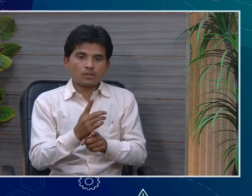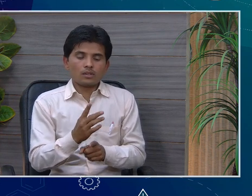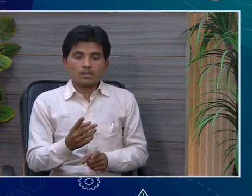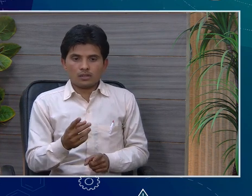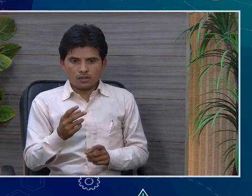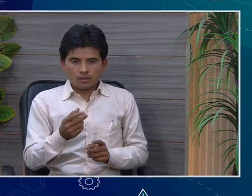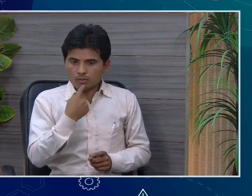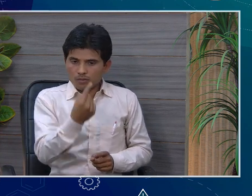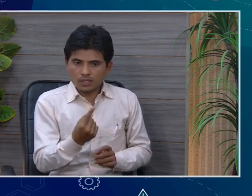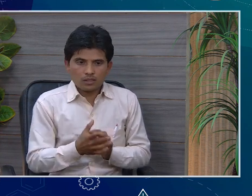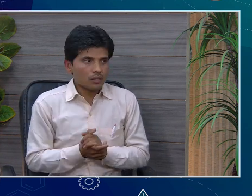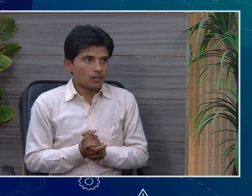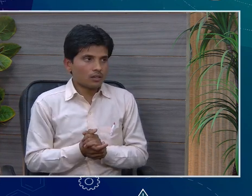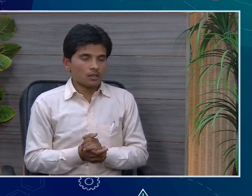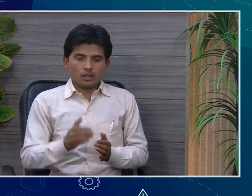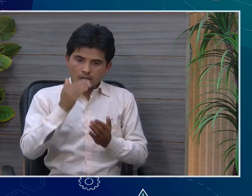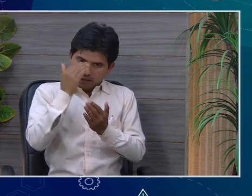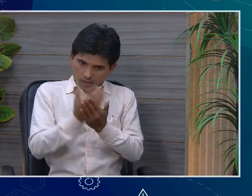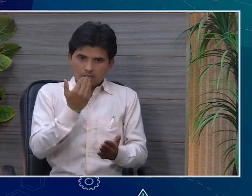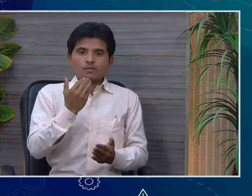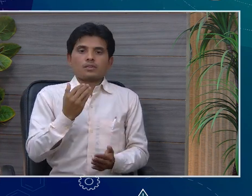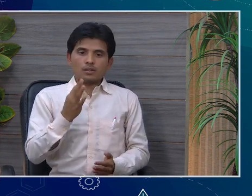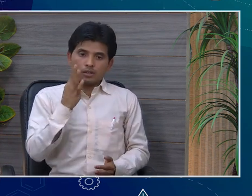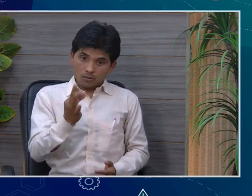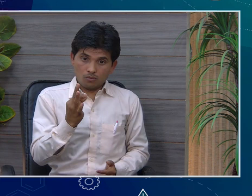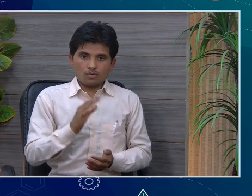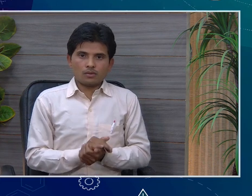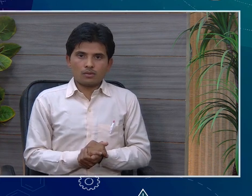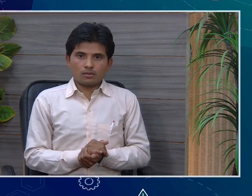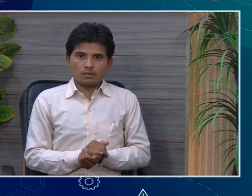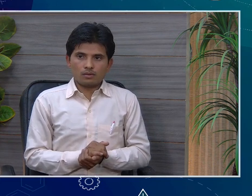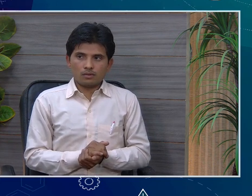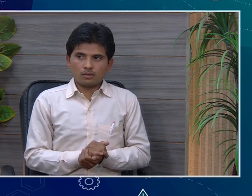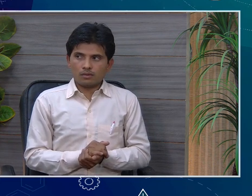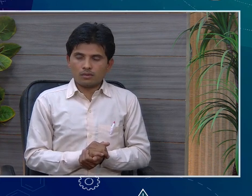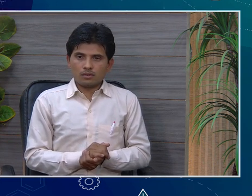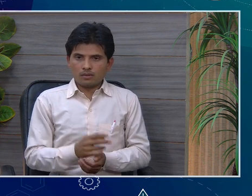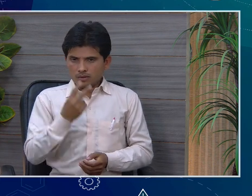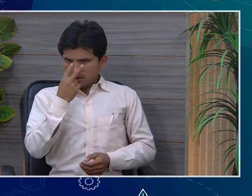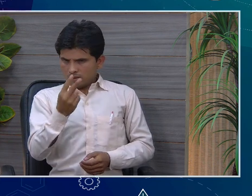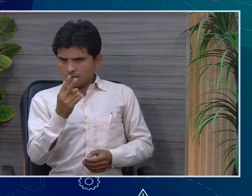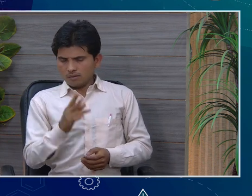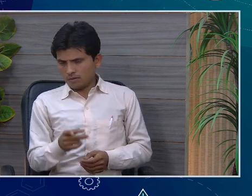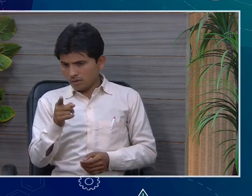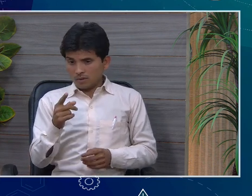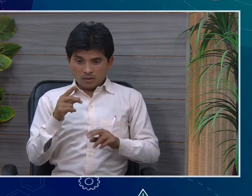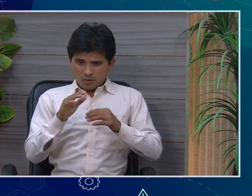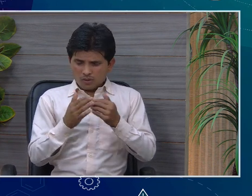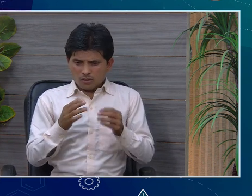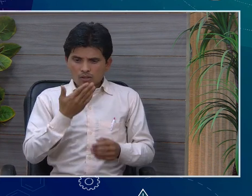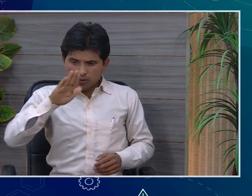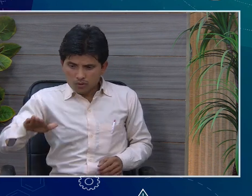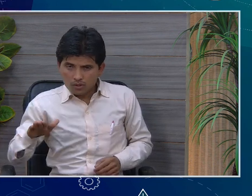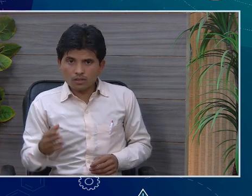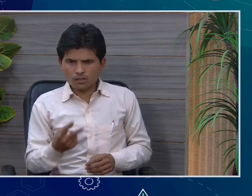लैब असिस्टेंट एक पूछेगा की सुरक्षा का सलेक्शन अगर मां लीजिए कोई एक बच्चा सो नहीं सकता तो ऐसा मन में